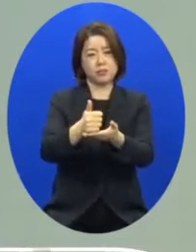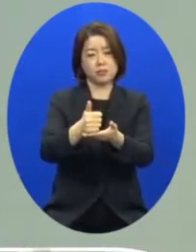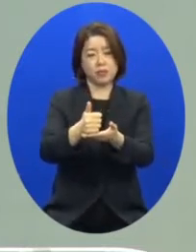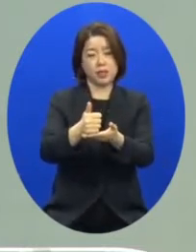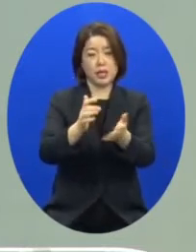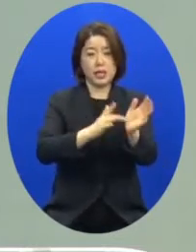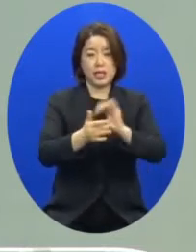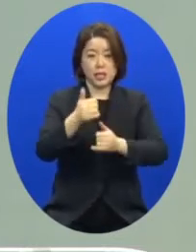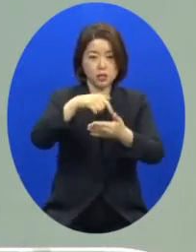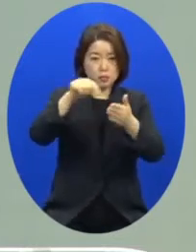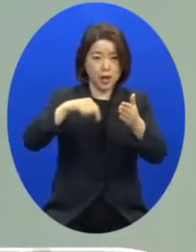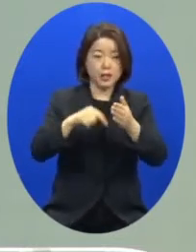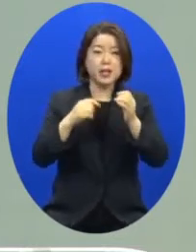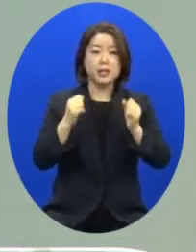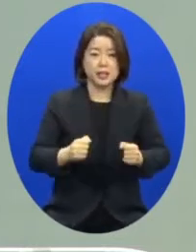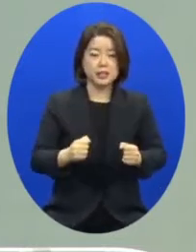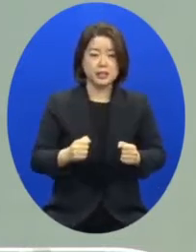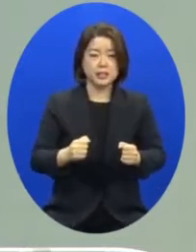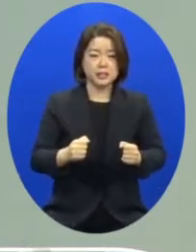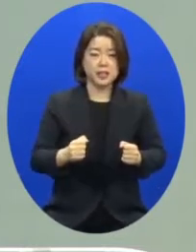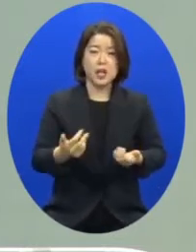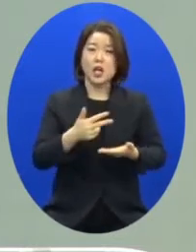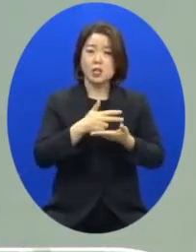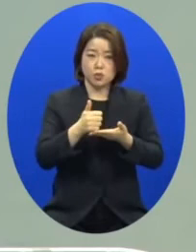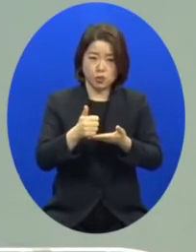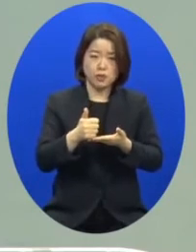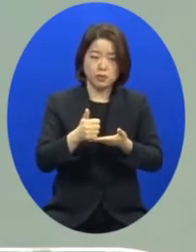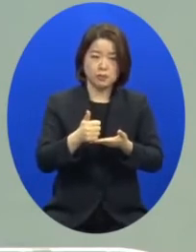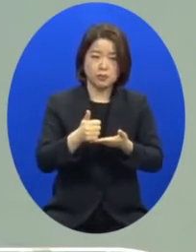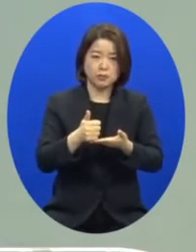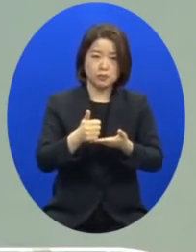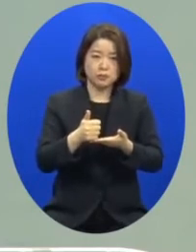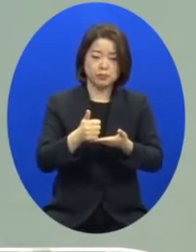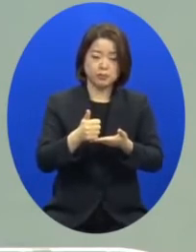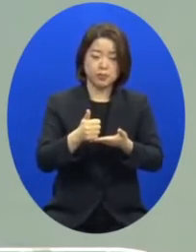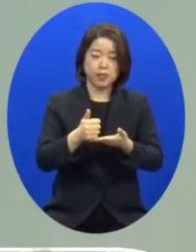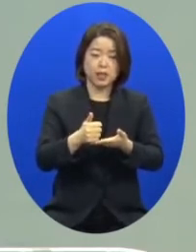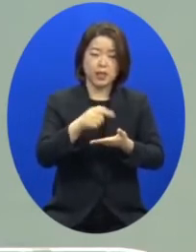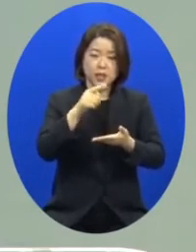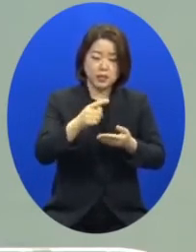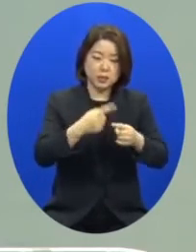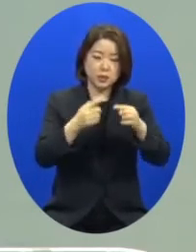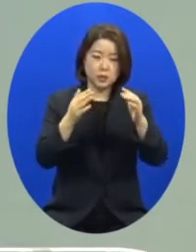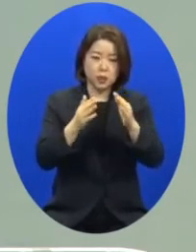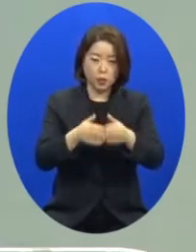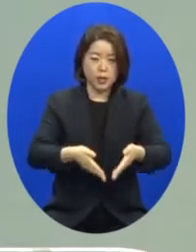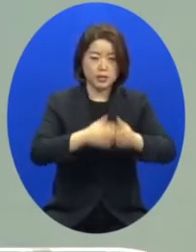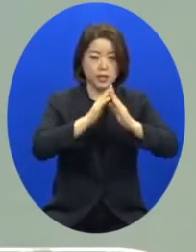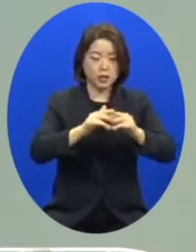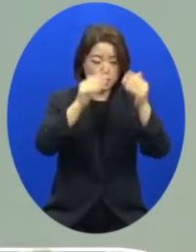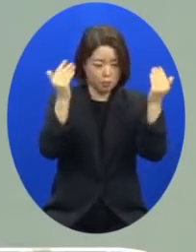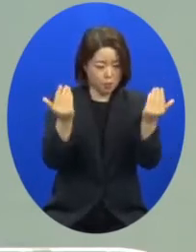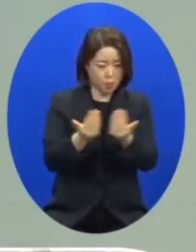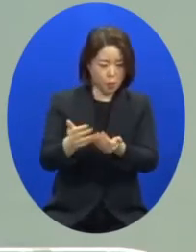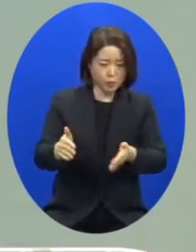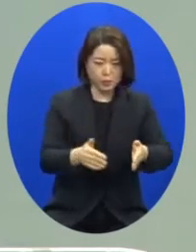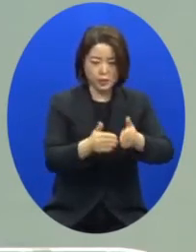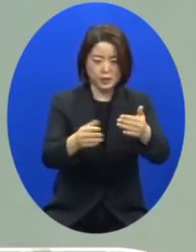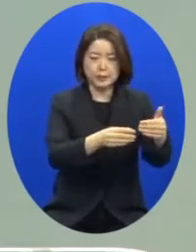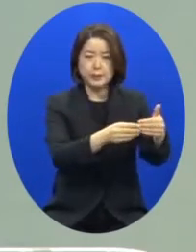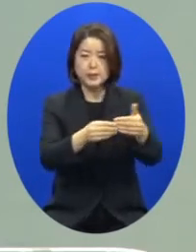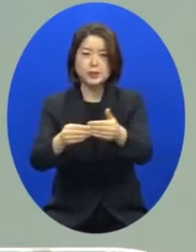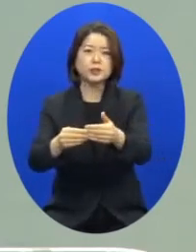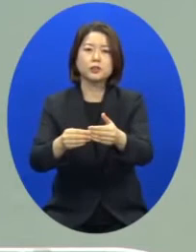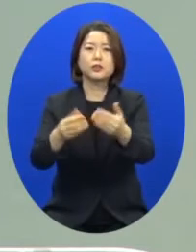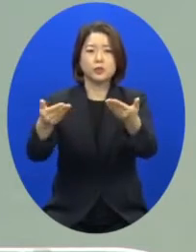그분 안에 계신 주님 주님이 교회를 세워나가는 모든 길을 이끄셔서 써요 그래서